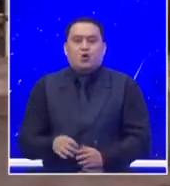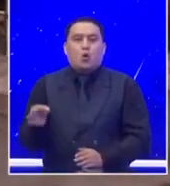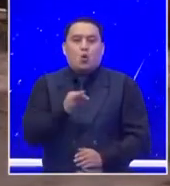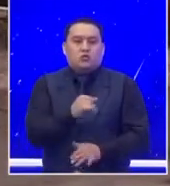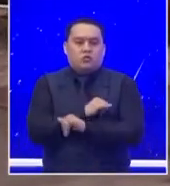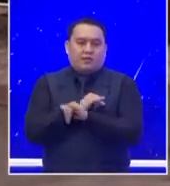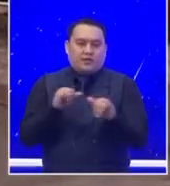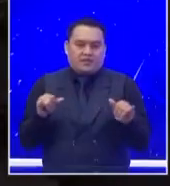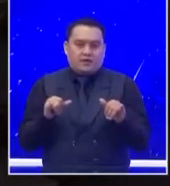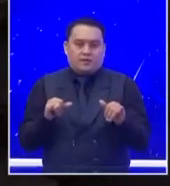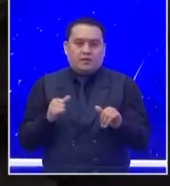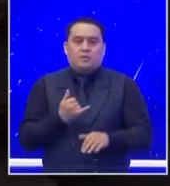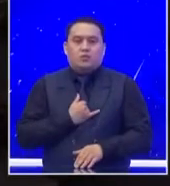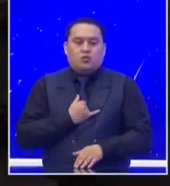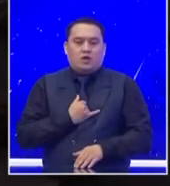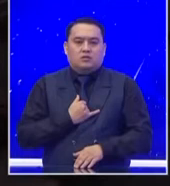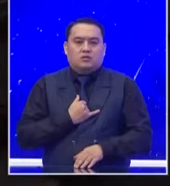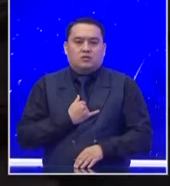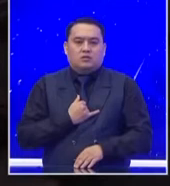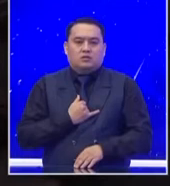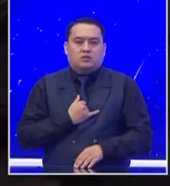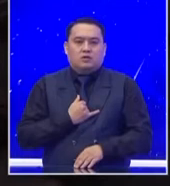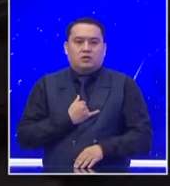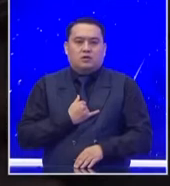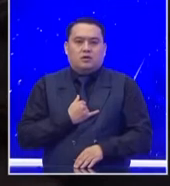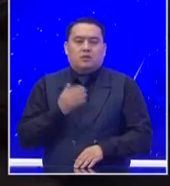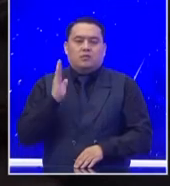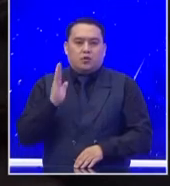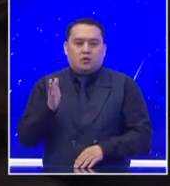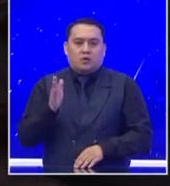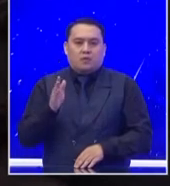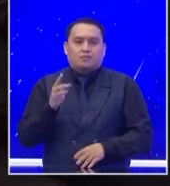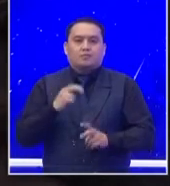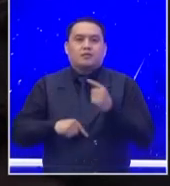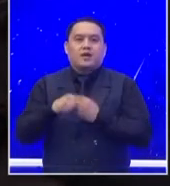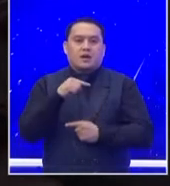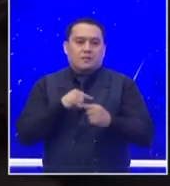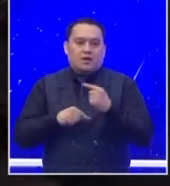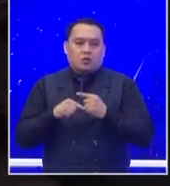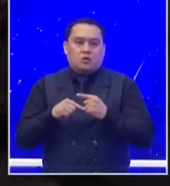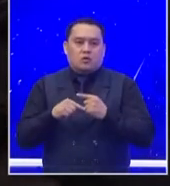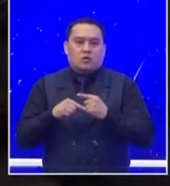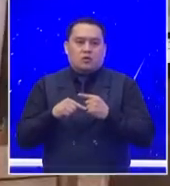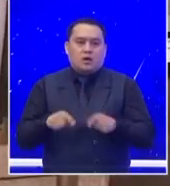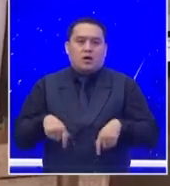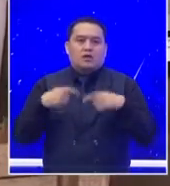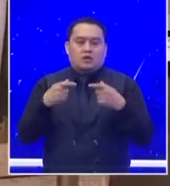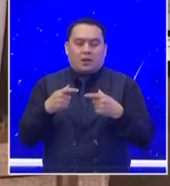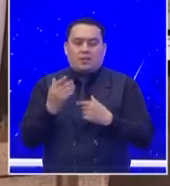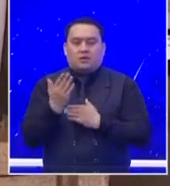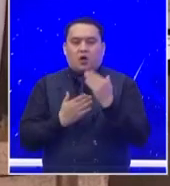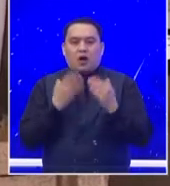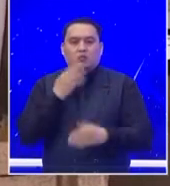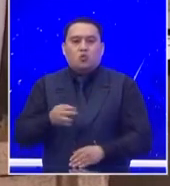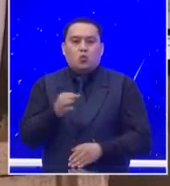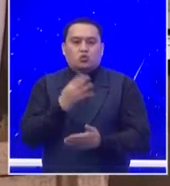растет, область развивается. Для нас это будет, для предпринимательской деятельности это будет трамплин. В Алматинской